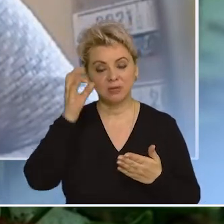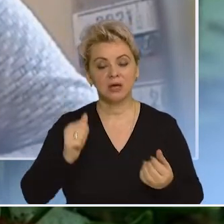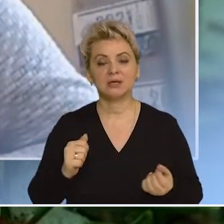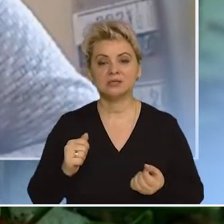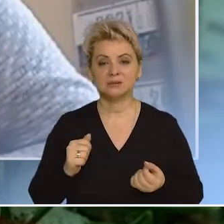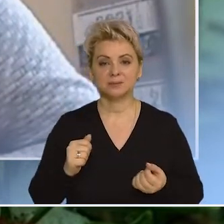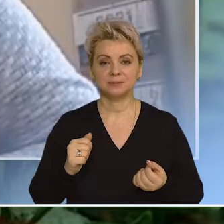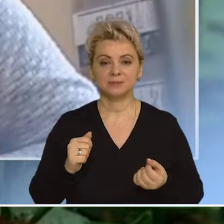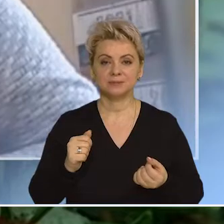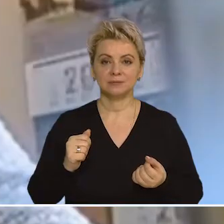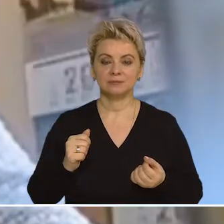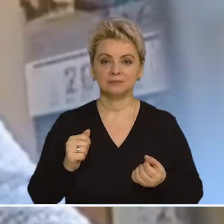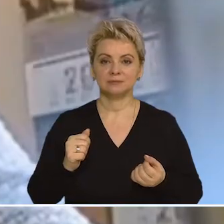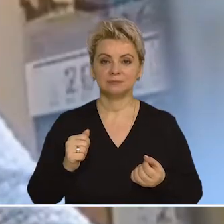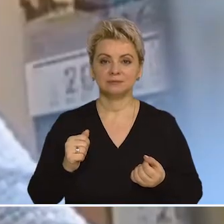ум?